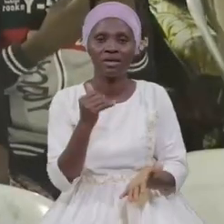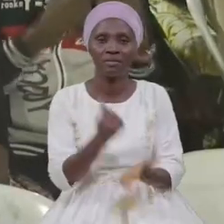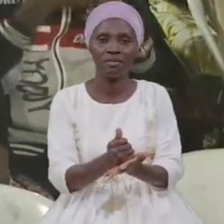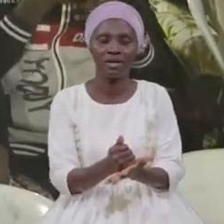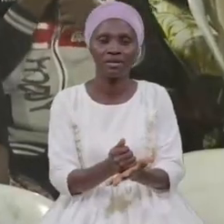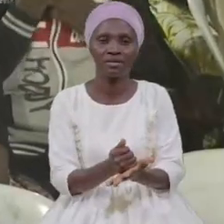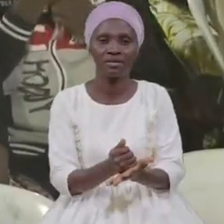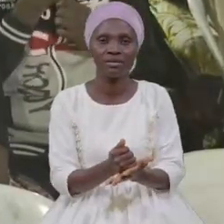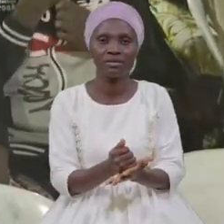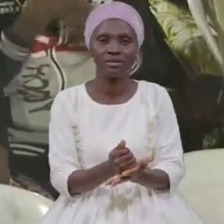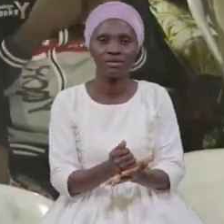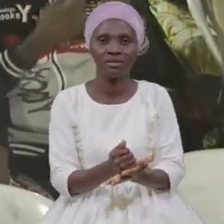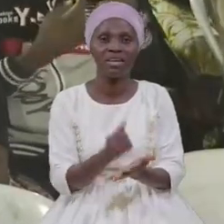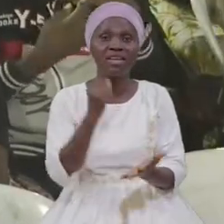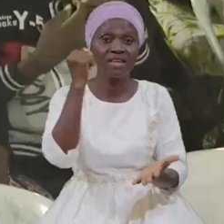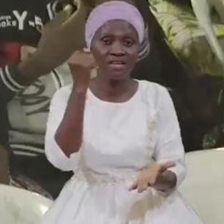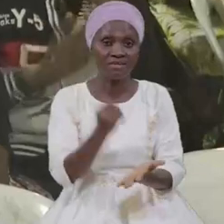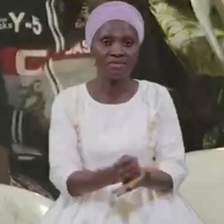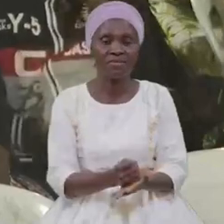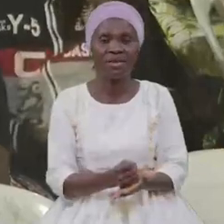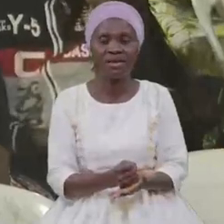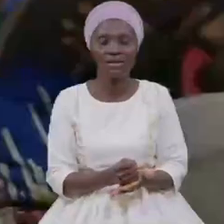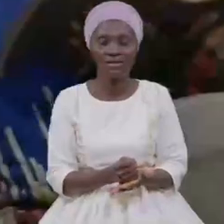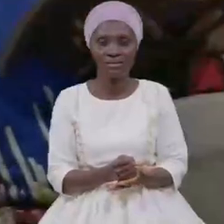Quand vous comprenez ça, vous allez donner meilleur amen.